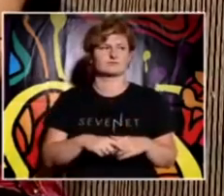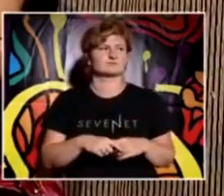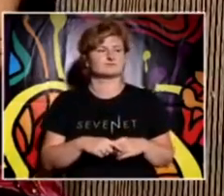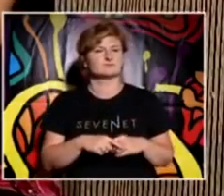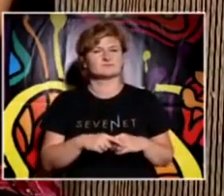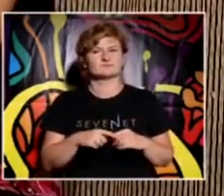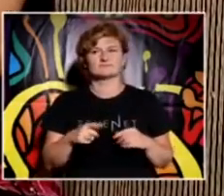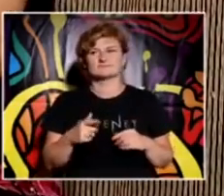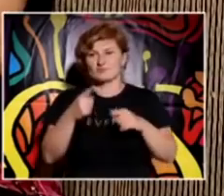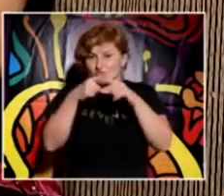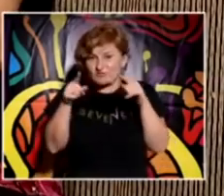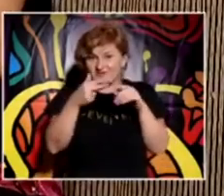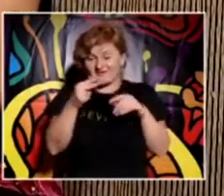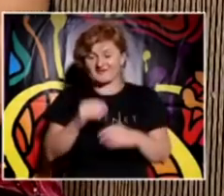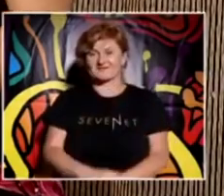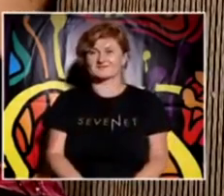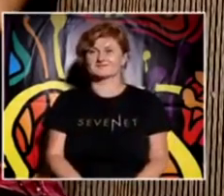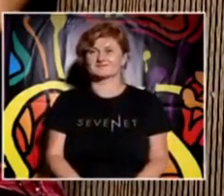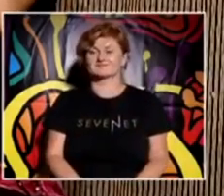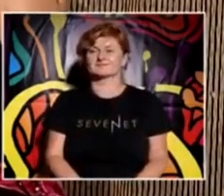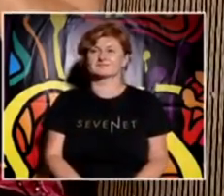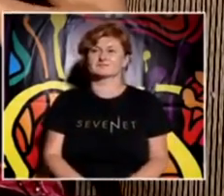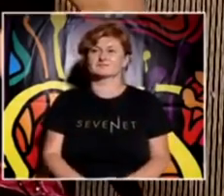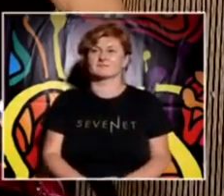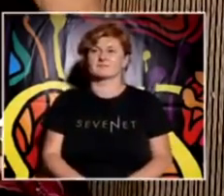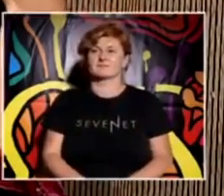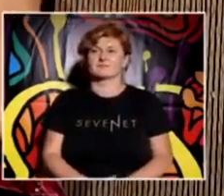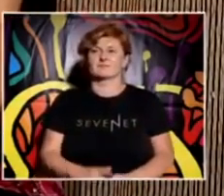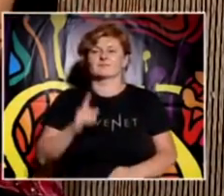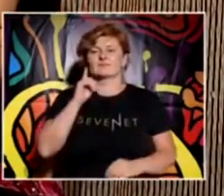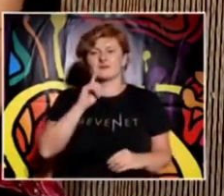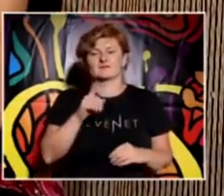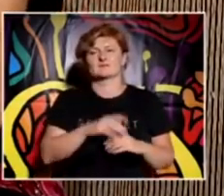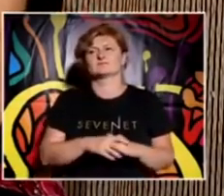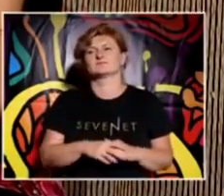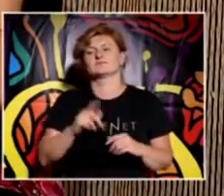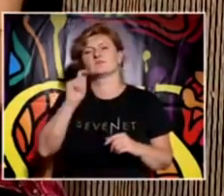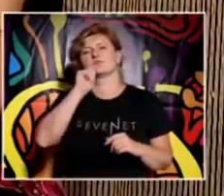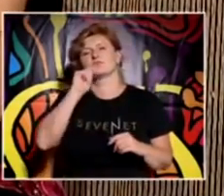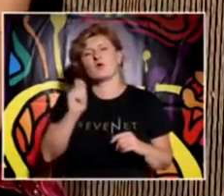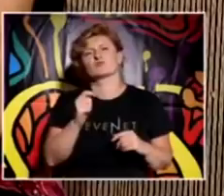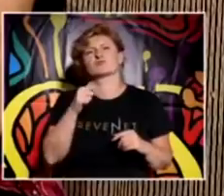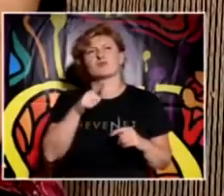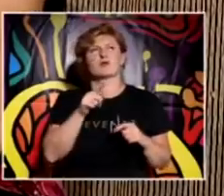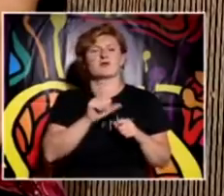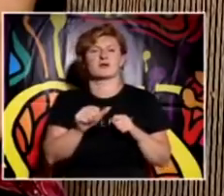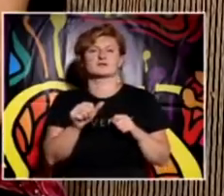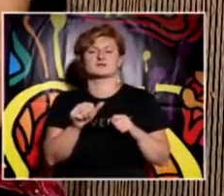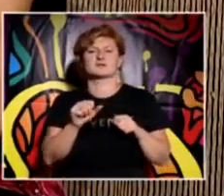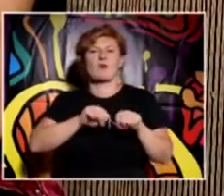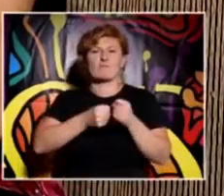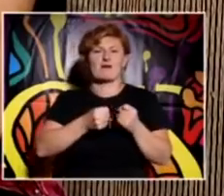Króciutko? O nie. Tak naprawdę to nas podróż nauczyła też trochę łamania takich stereotypów. Ja nie wiem czemu,